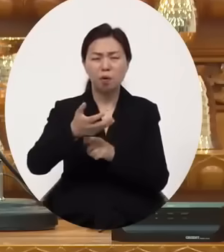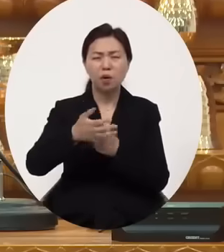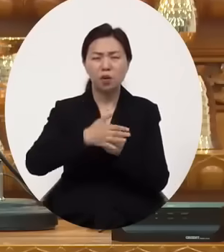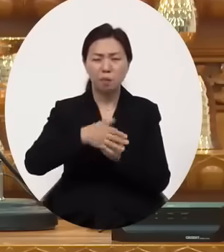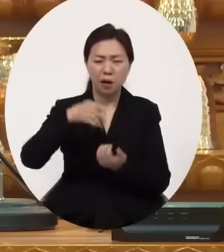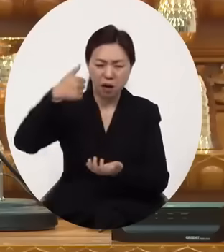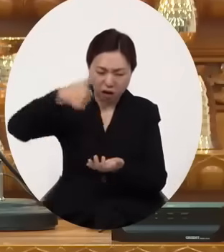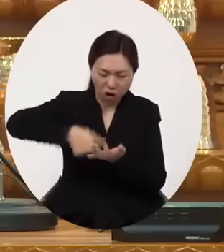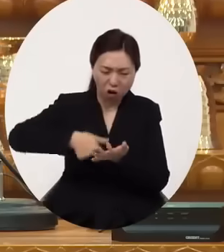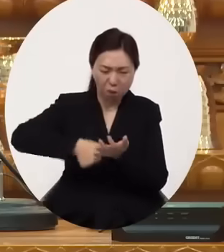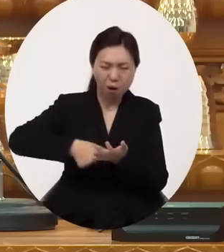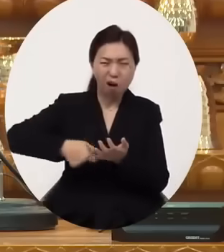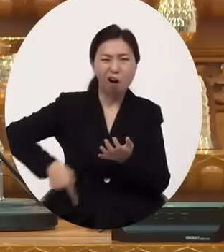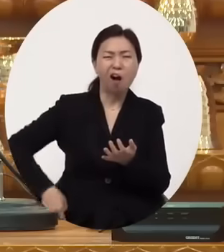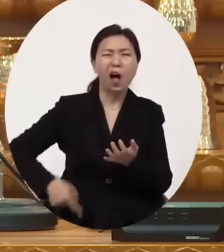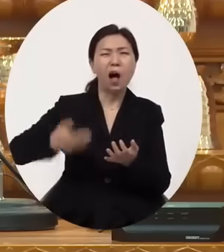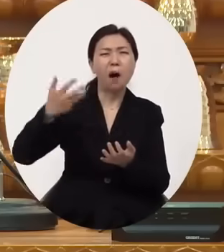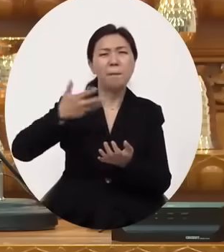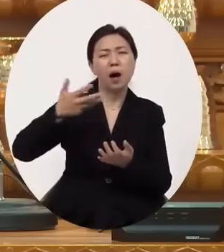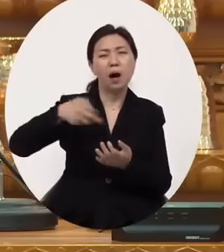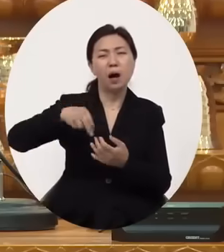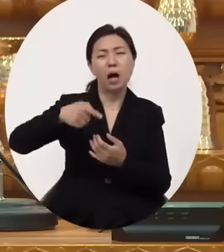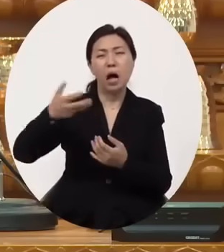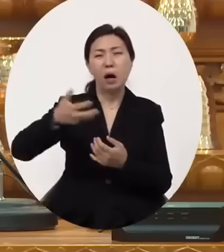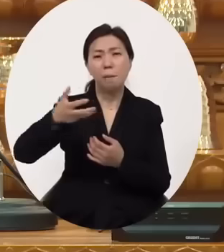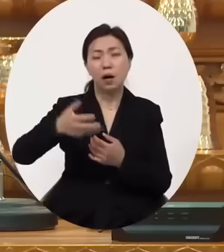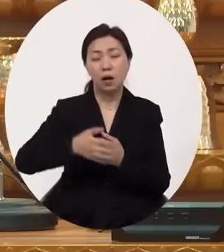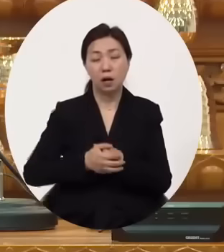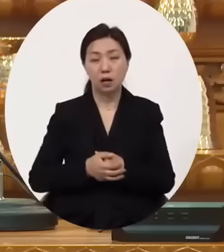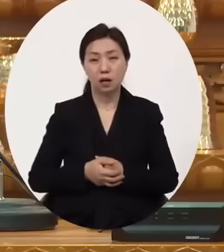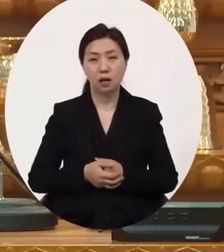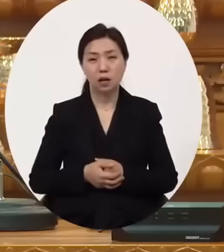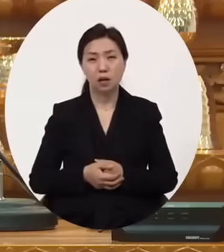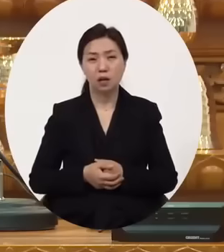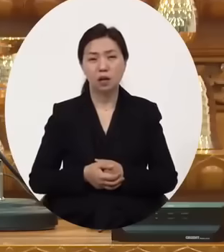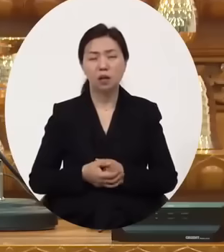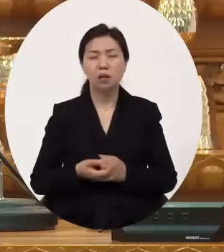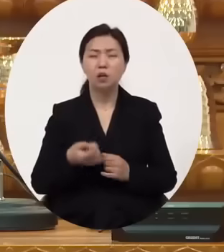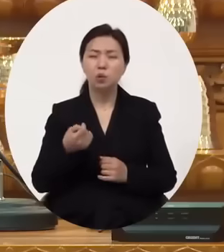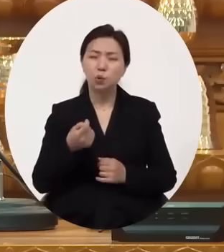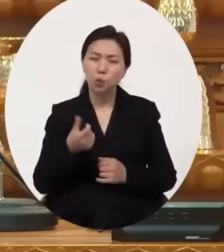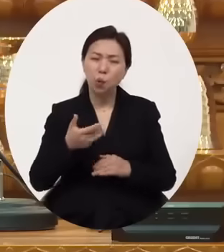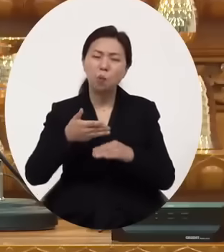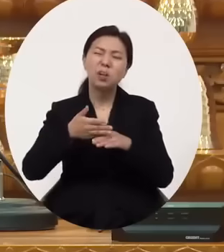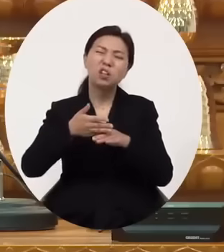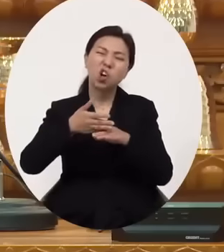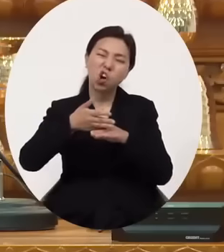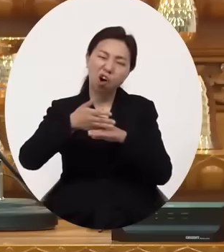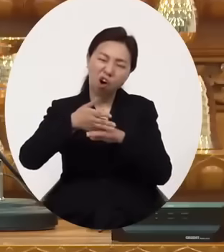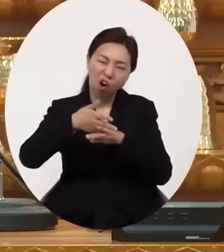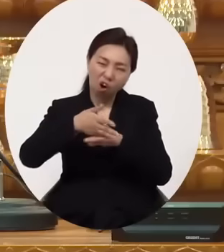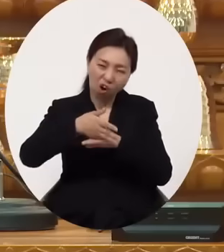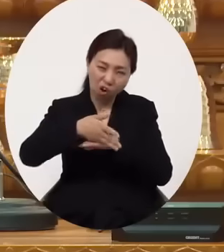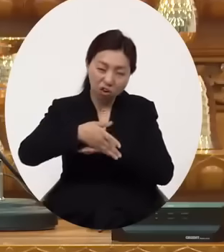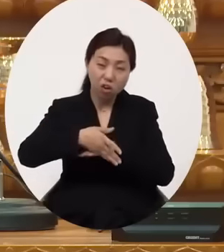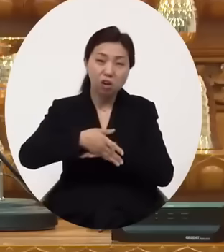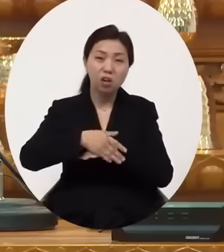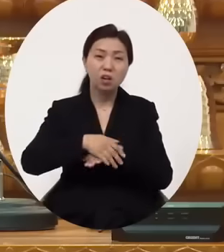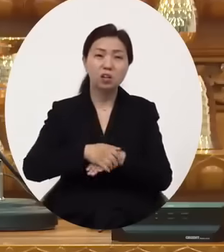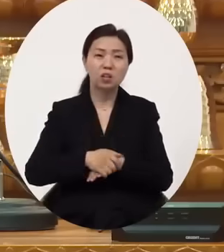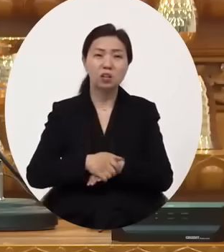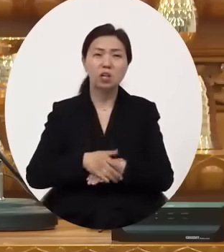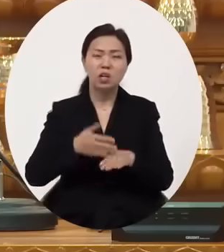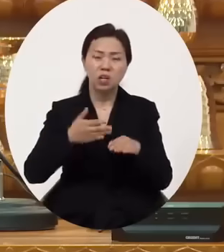하는데 막 땡겨요. 그럼 보통 안 해버리잖아요. 그죠? 그러면 저기 다리 아픈 거. 근데 조금 속도를 줄여가